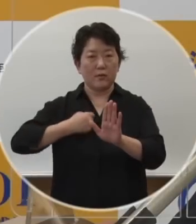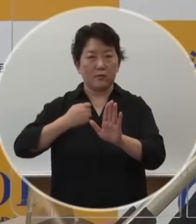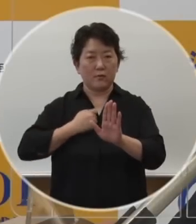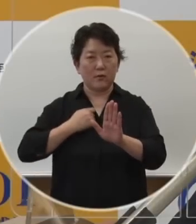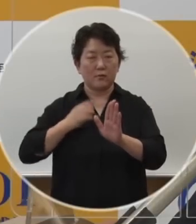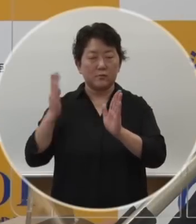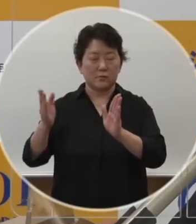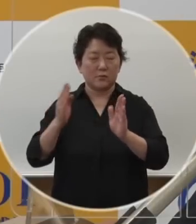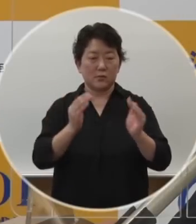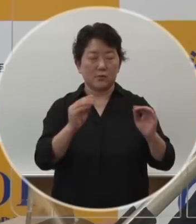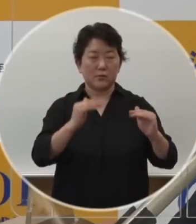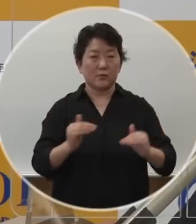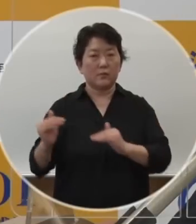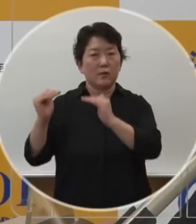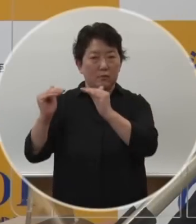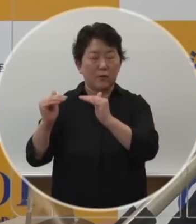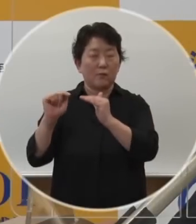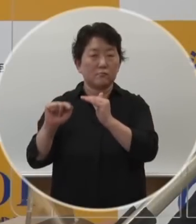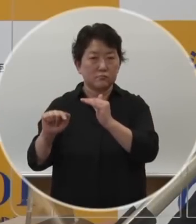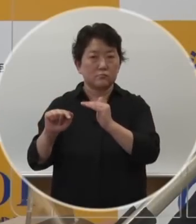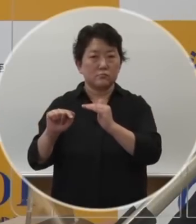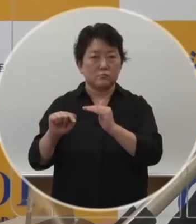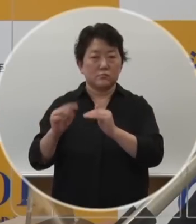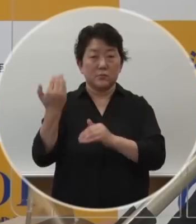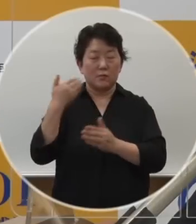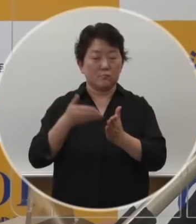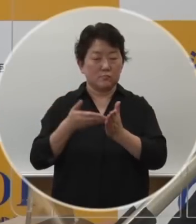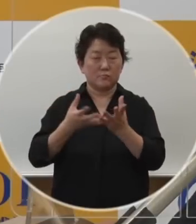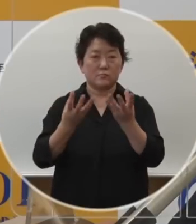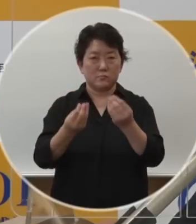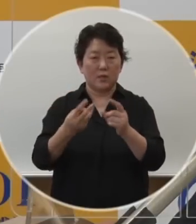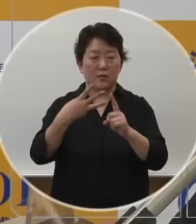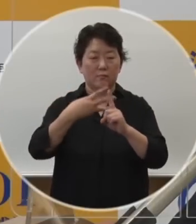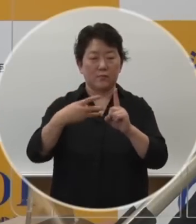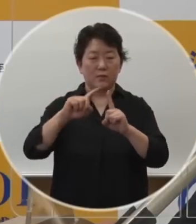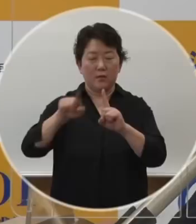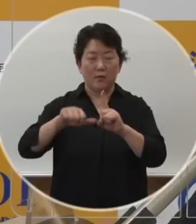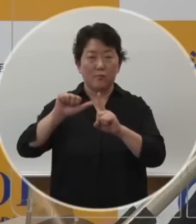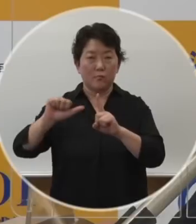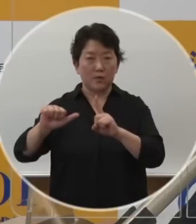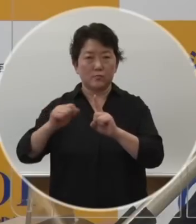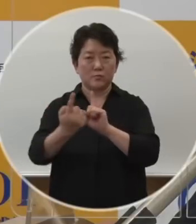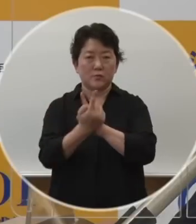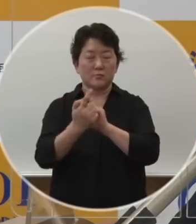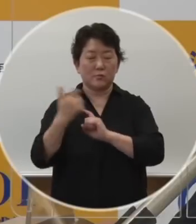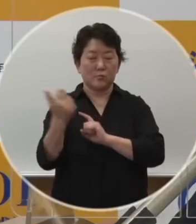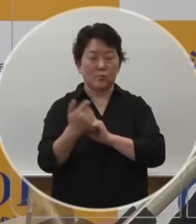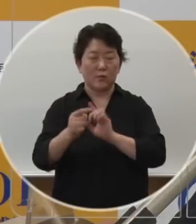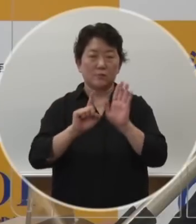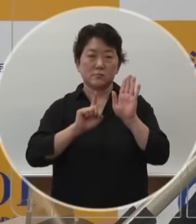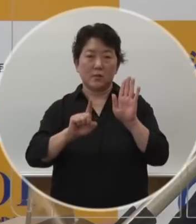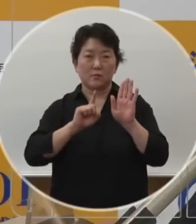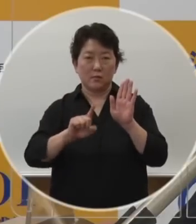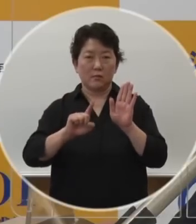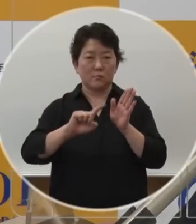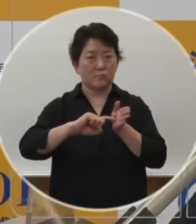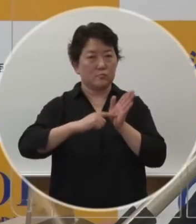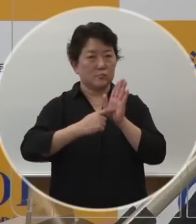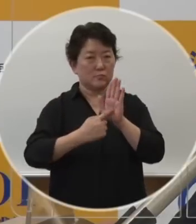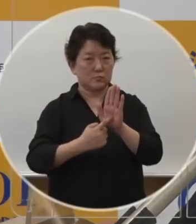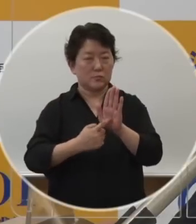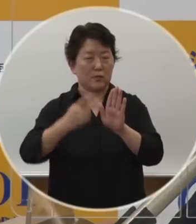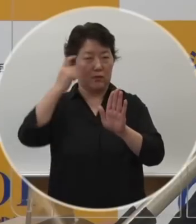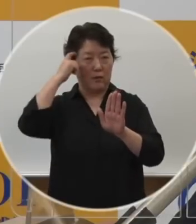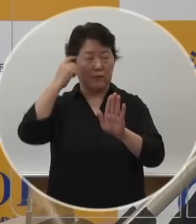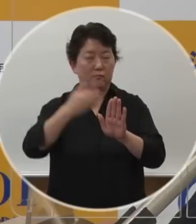、また先ほどもお話をしましたように BA.5 対策強化宣言の発令も想